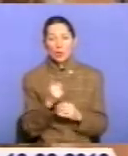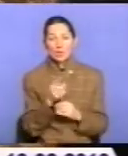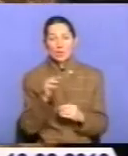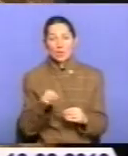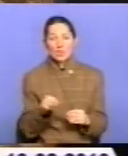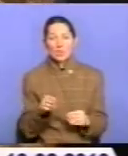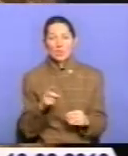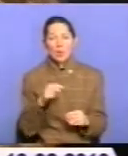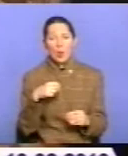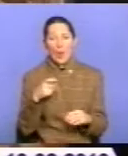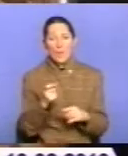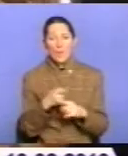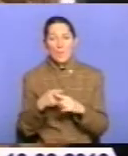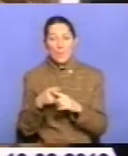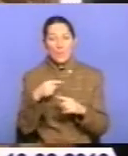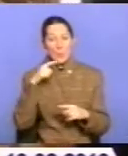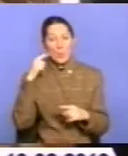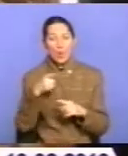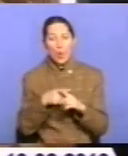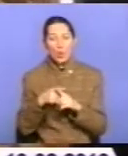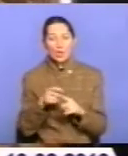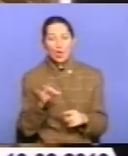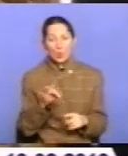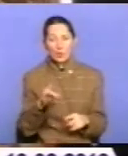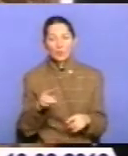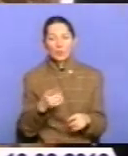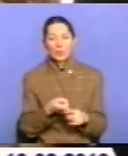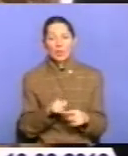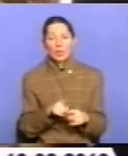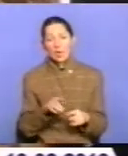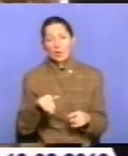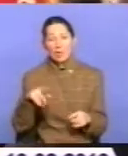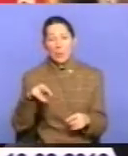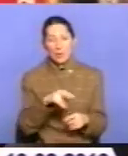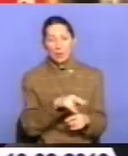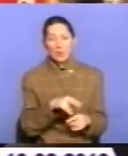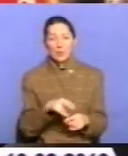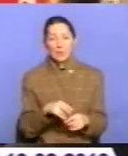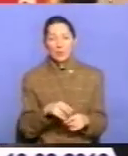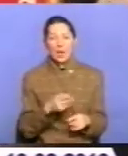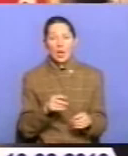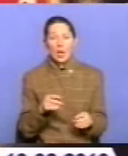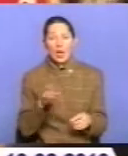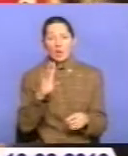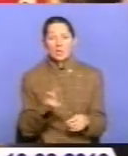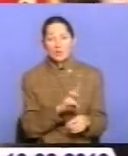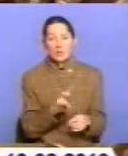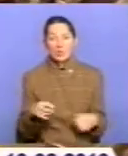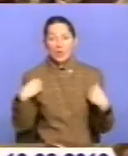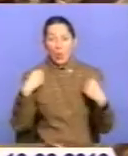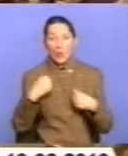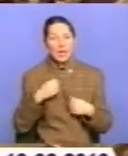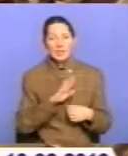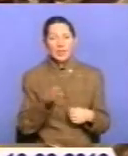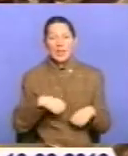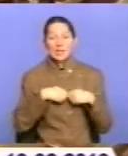рублів. Такою була здобич крадія. Із цим скарбом молодик покинув храм. Щоправда, священницького одягу так і